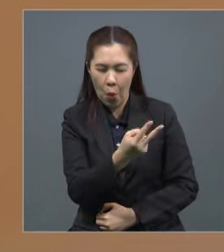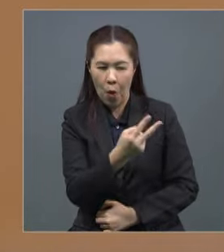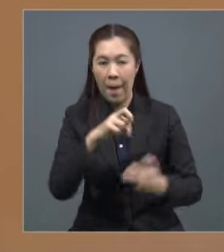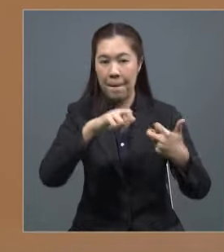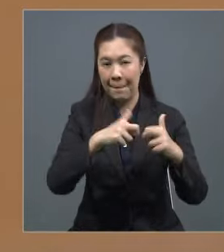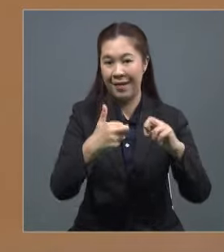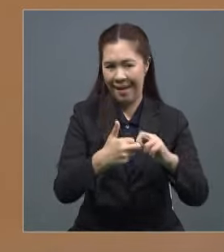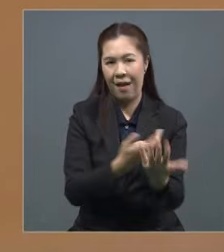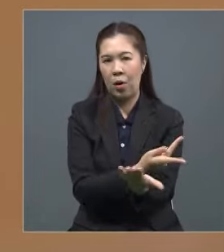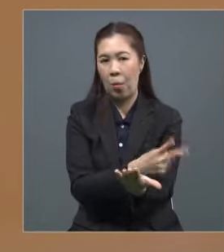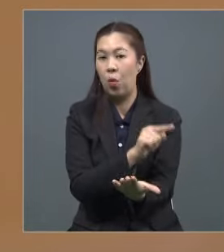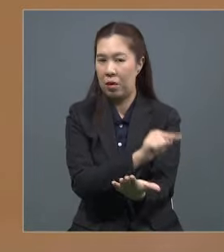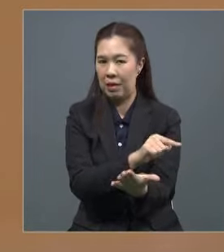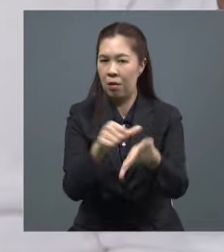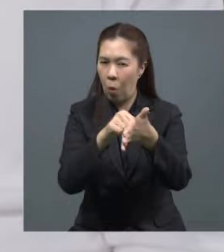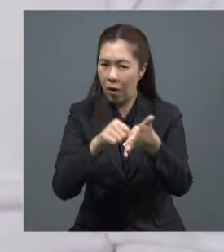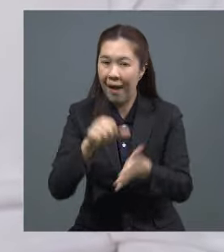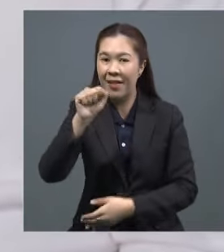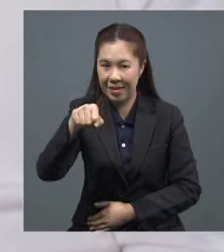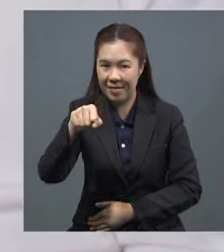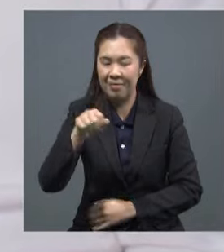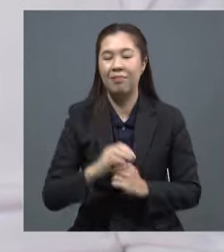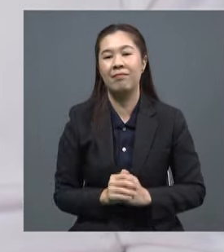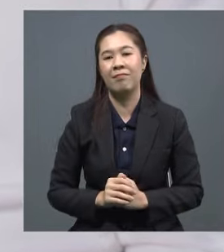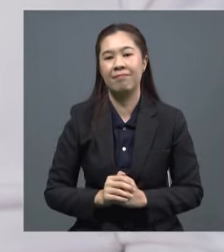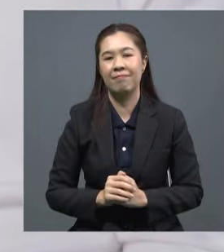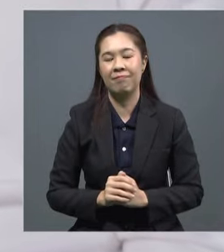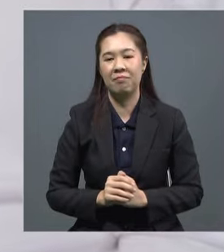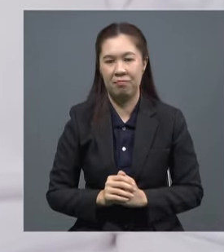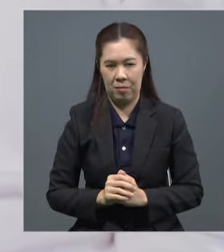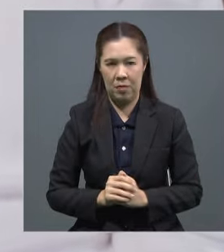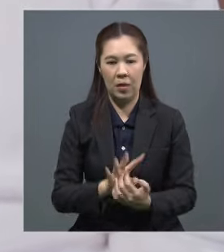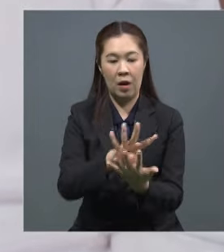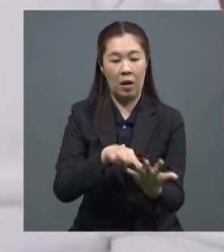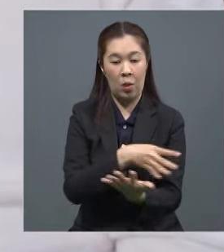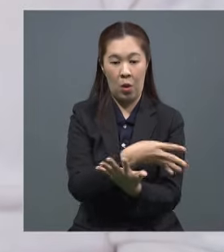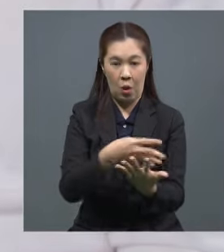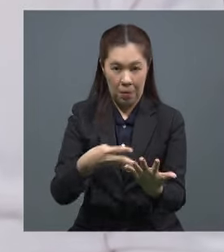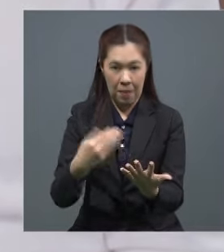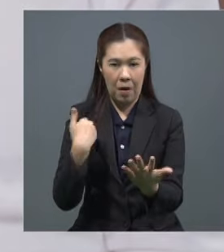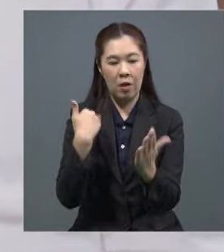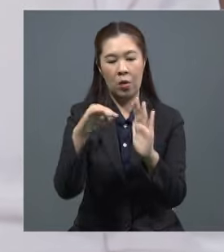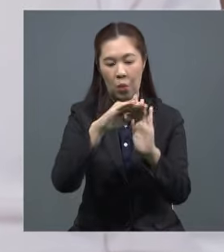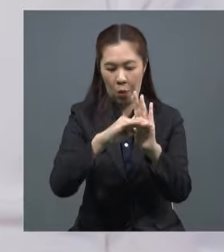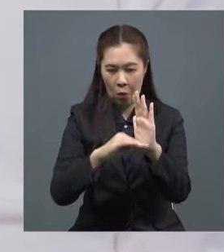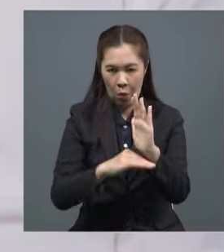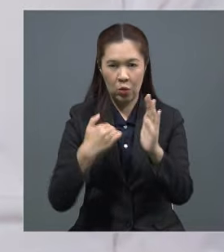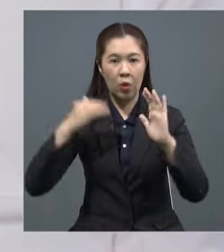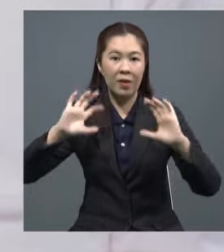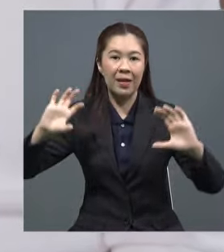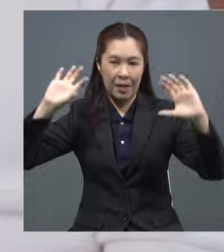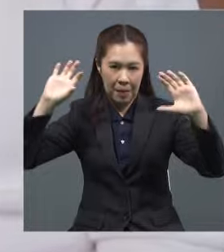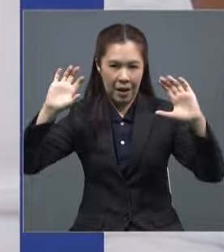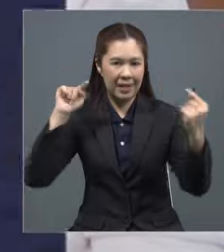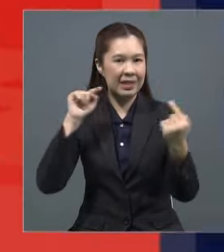ปัญหาที่ภูเก็ตต้องได้รับการแก้ไขใช่มั้ยฮะใช่ครับไม่ว่าจะเป็นเรื่องของนโยบายเรือธงของเรา 1นโยบายหลายๆนายเรือธงของเราเนี่ยก็คือ